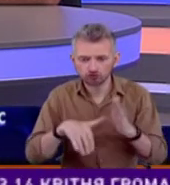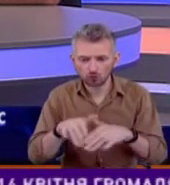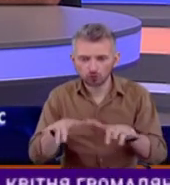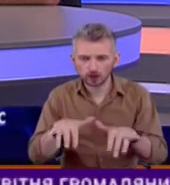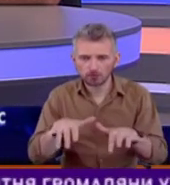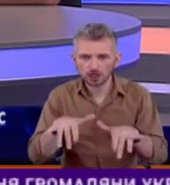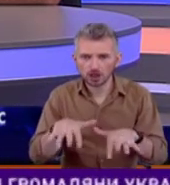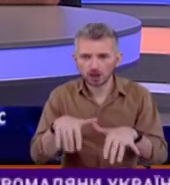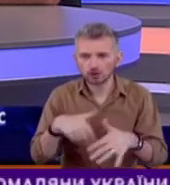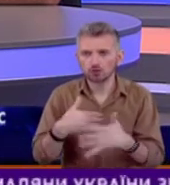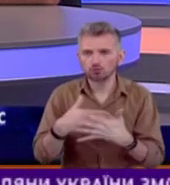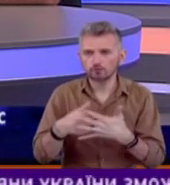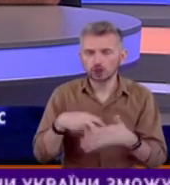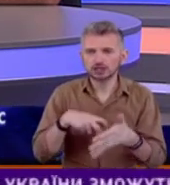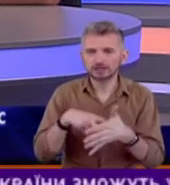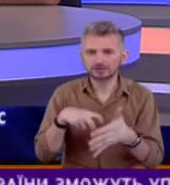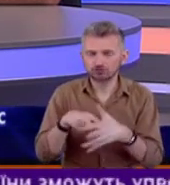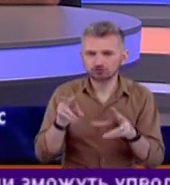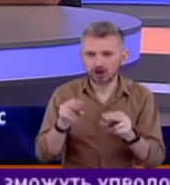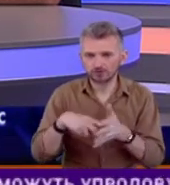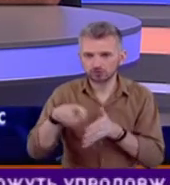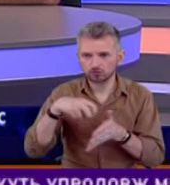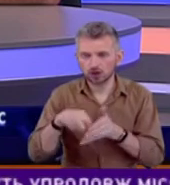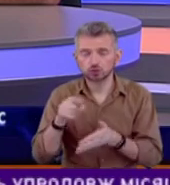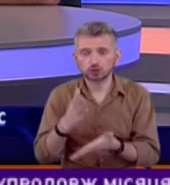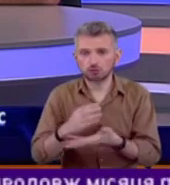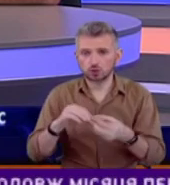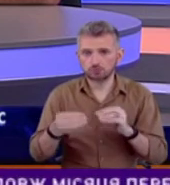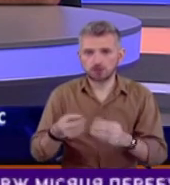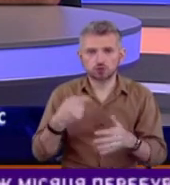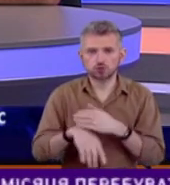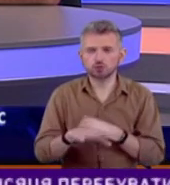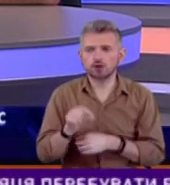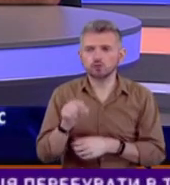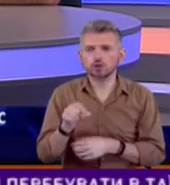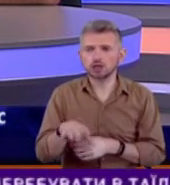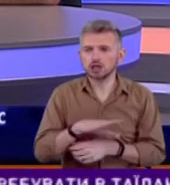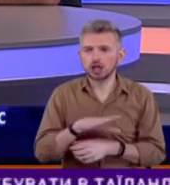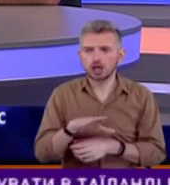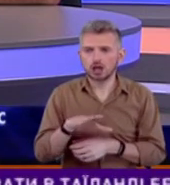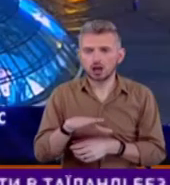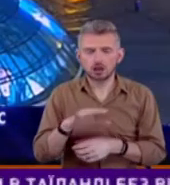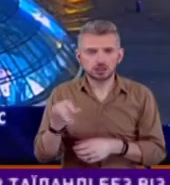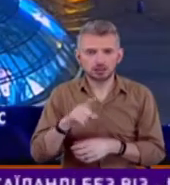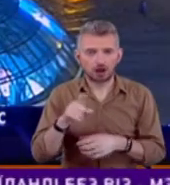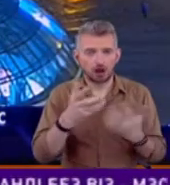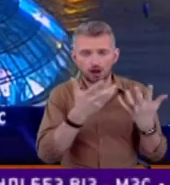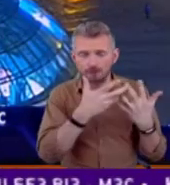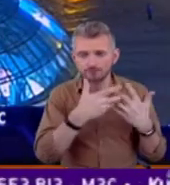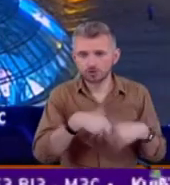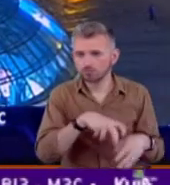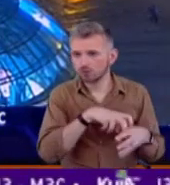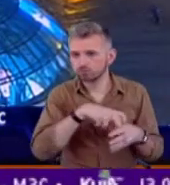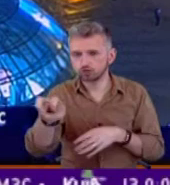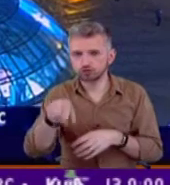ці, умовно кажучи, листи щастя. І тут є проблема. Тобто воно не йде з цієї будки автоматом на